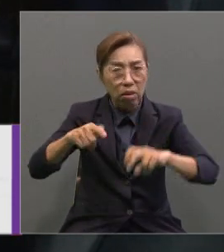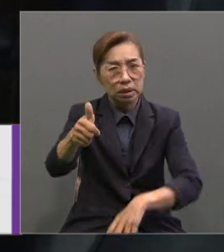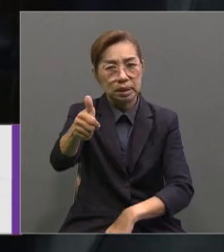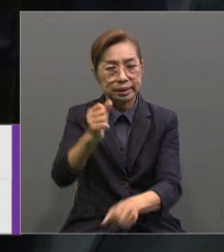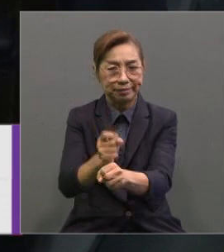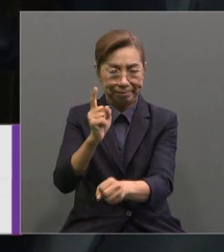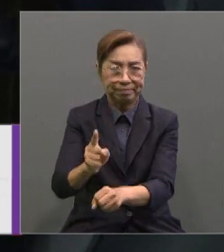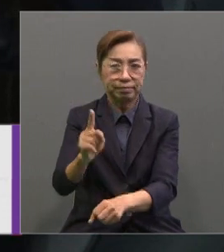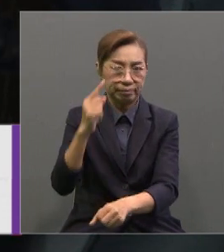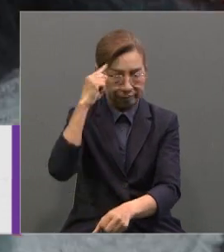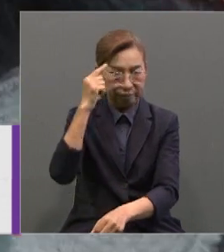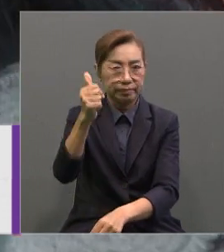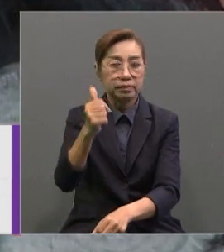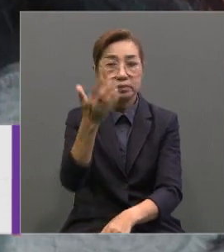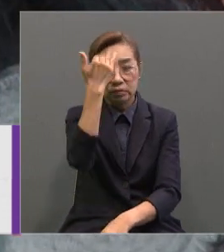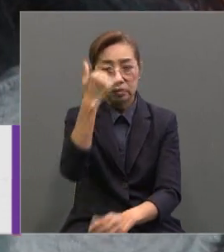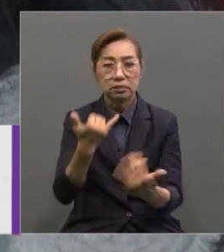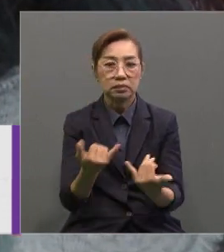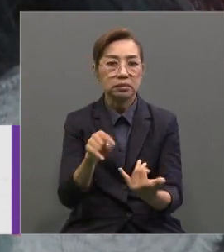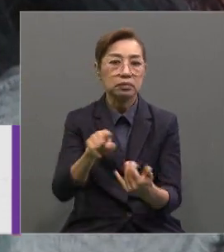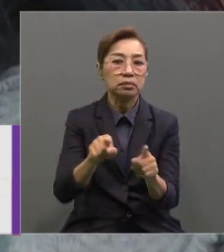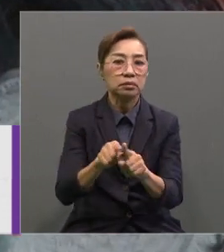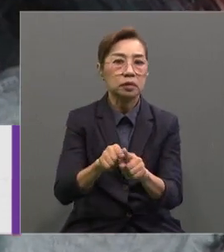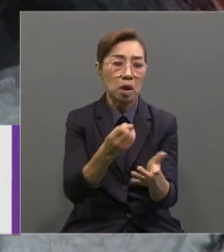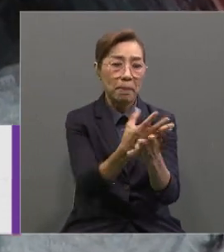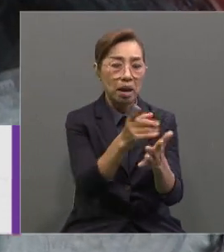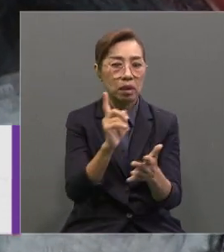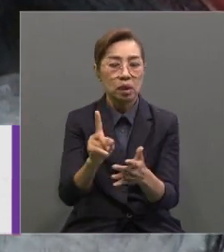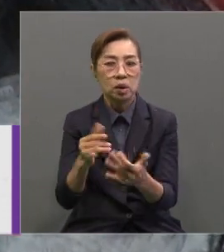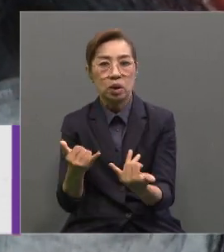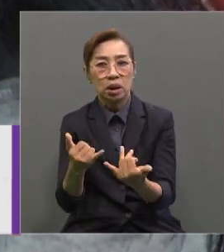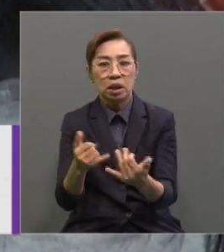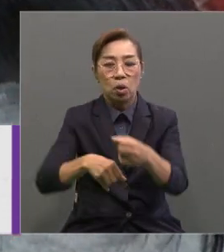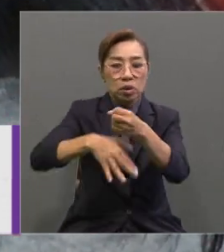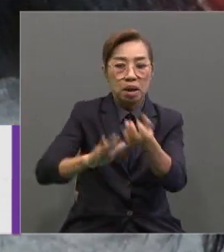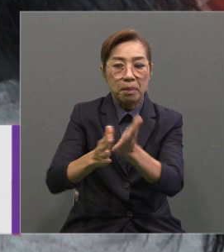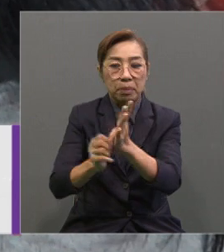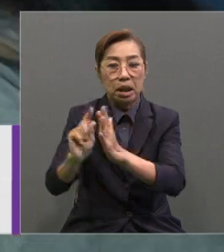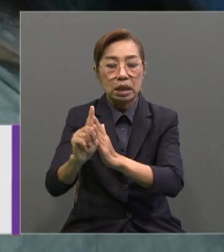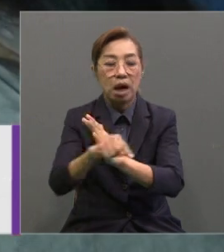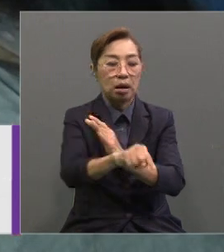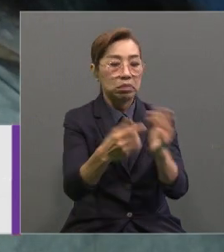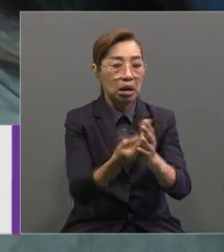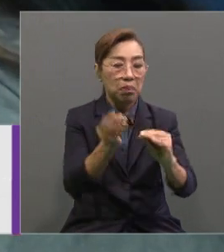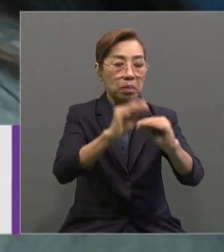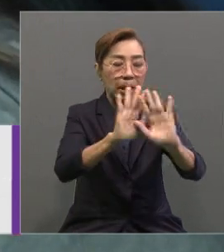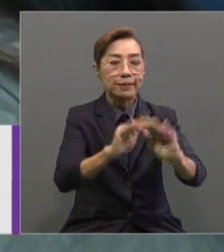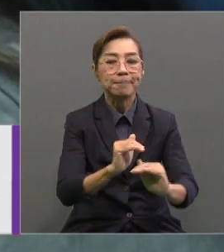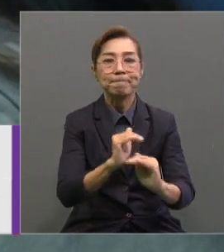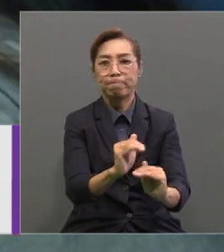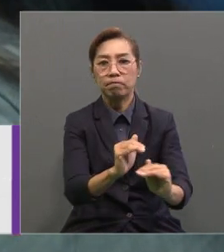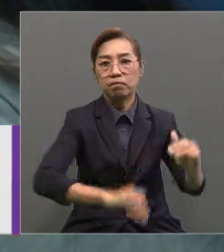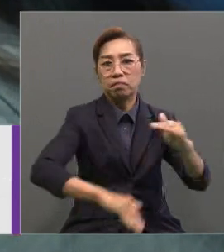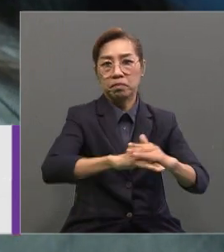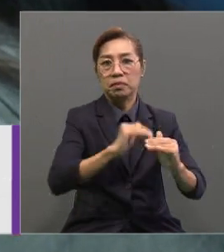คะเพราะว่าตอนนี้เนี่ยอาจจะต้องใช้มาตรการเรื่องของตึงราคากันไปก่อนค่ะถือว่าเป็นแนวทางในการช่วยเหลือพี่น้องประชาชนใน